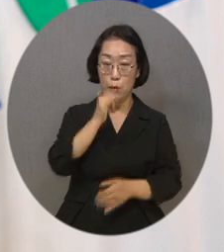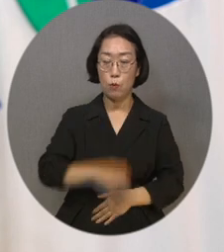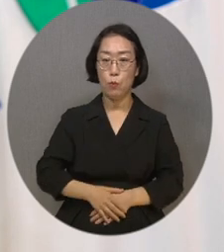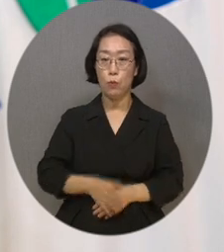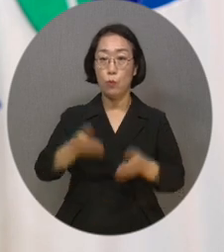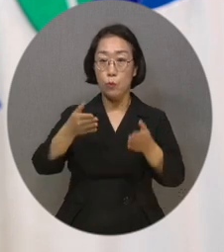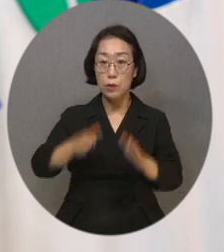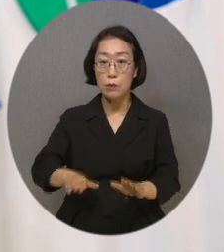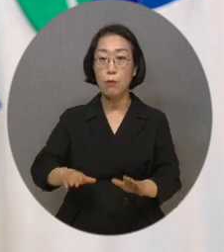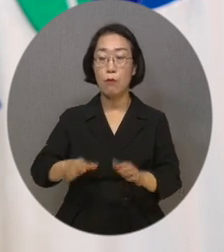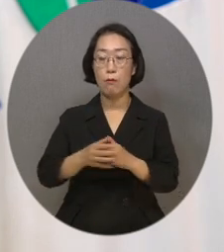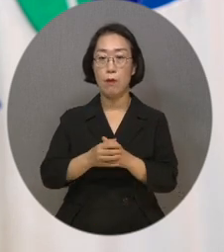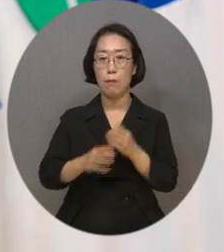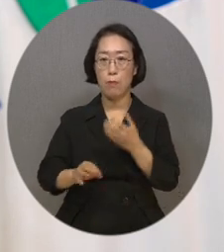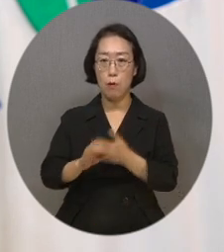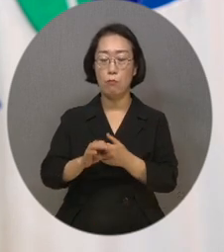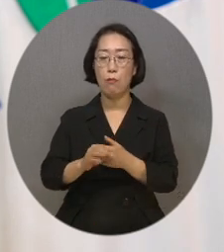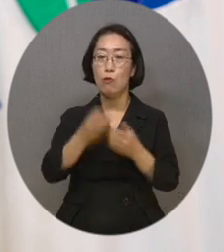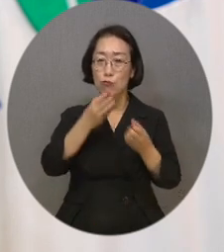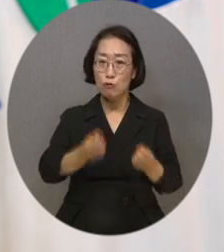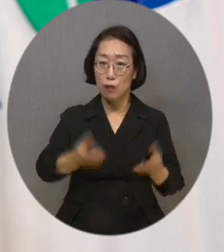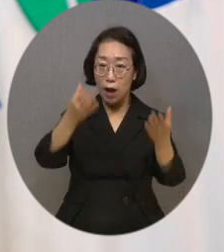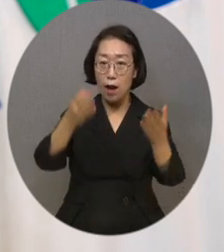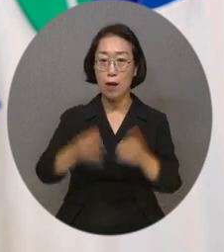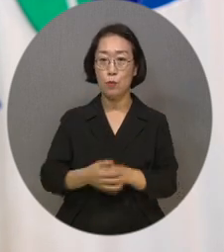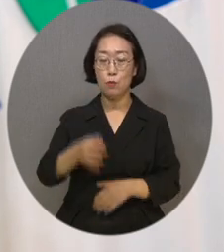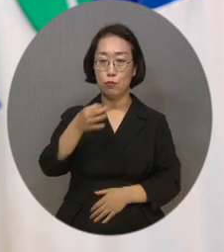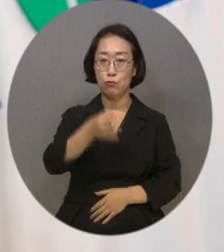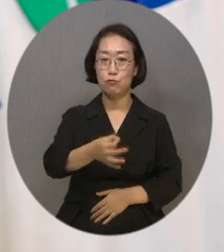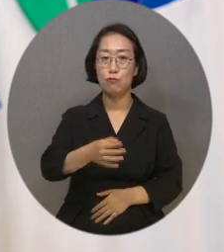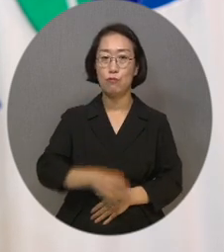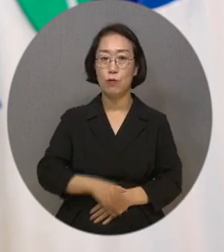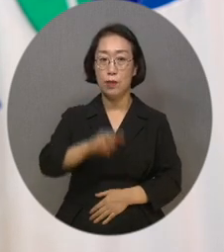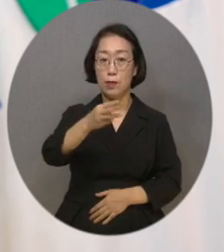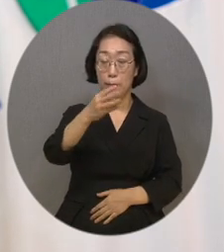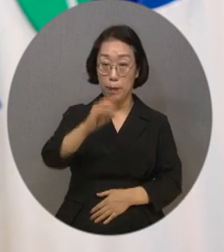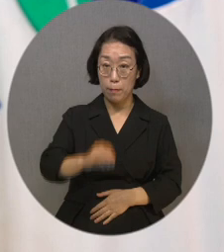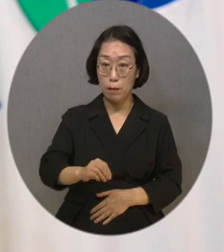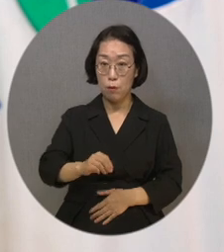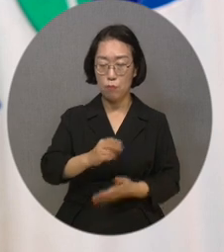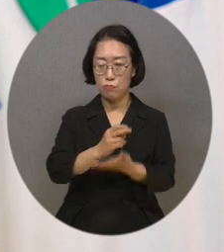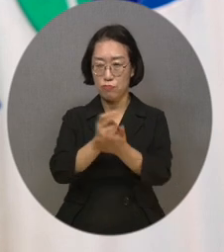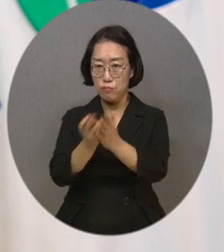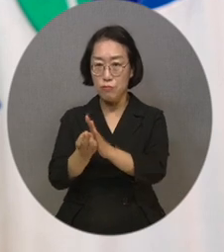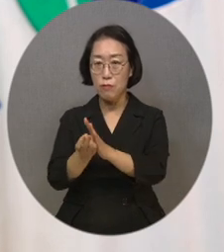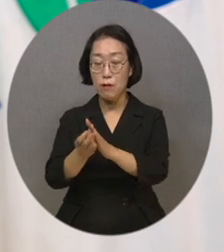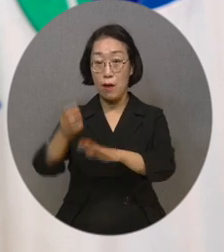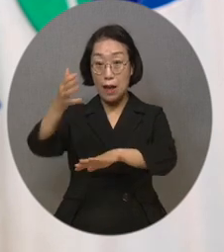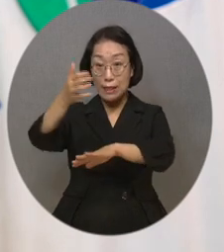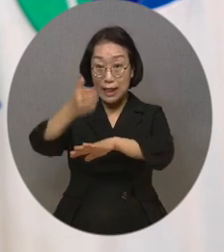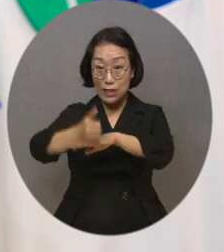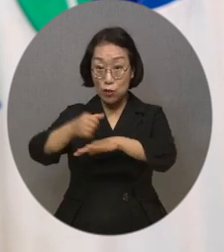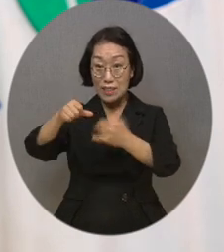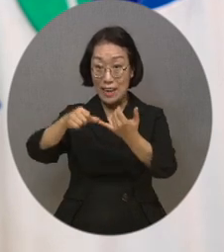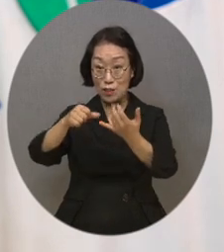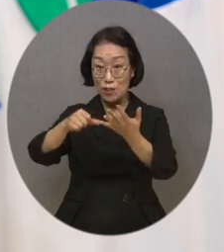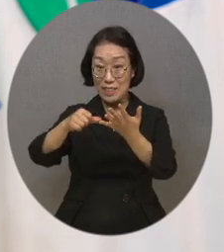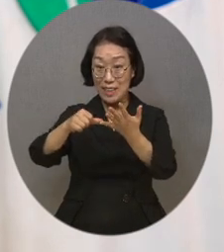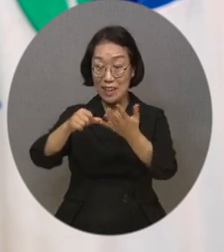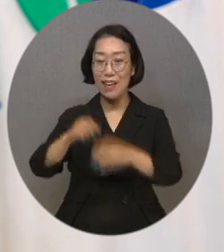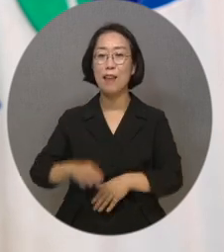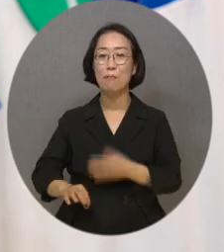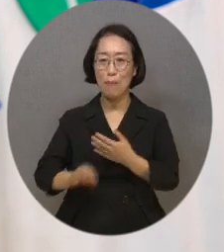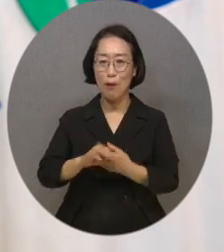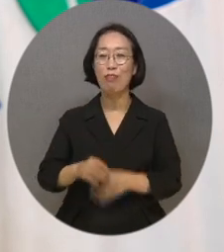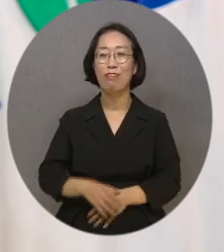출산 지원금도 첫해에는 이제 300만 원 그 다음에 이제 다섯째에는 2천만 원까지 이렇게 지원할 정도로